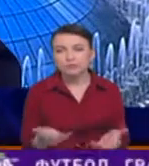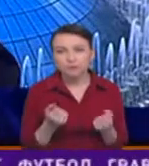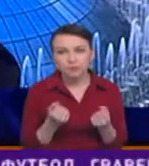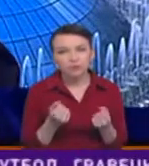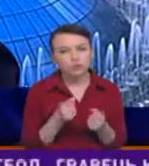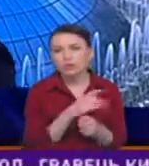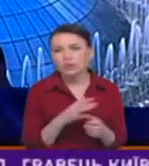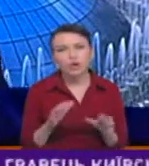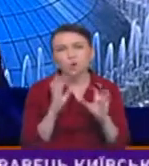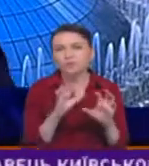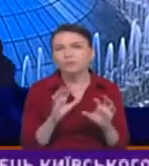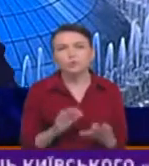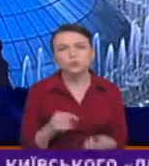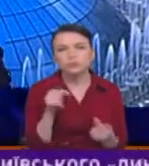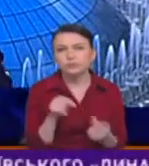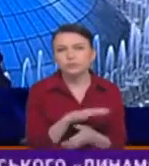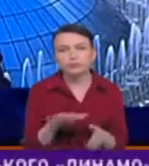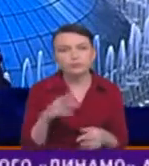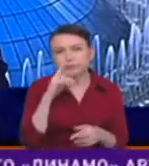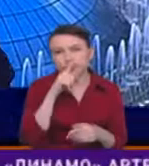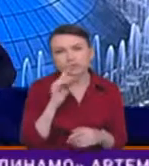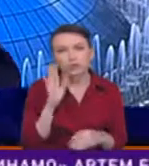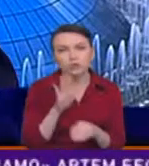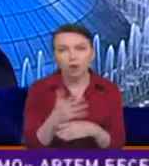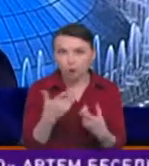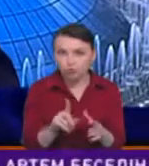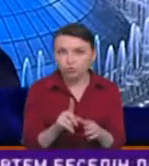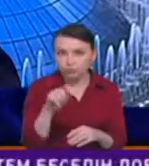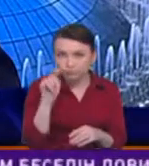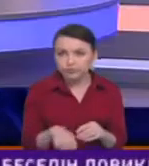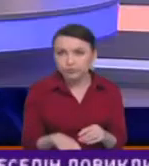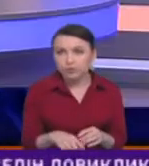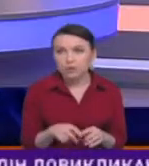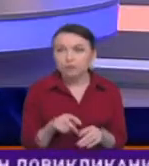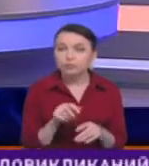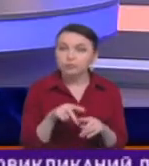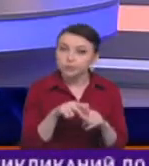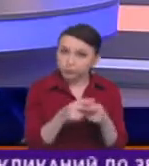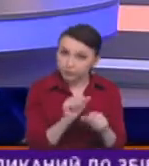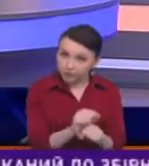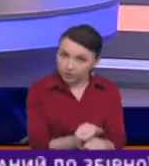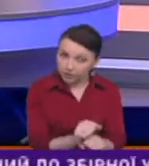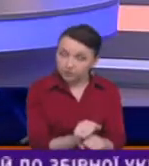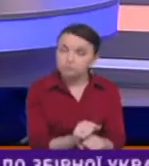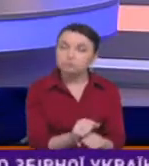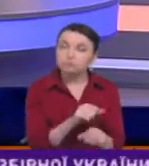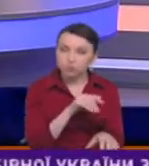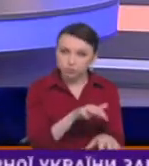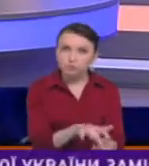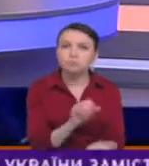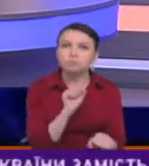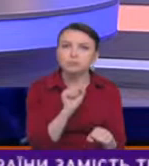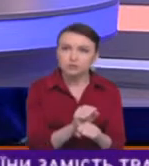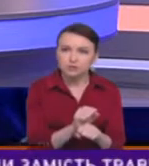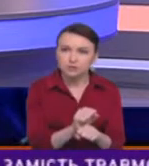не конституційний цей указ, що відбувається? Процес то запущений. Ну, все одно призупиняється. Зупиняється процес. Зупиняється,